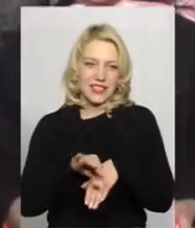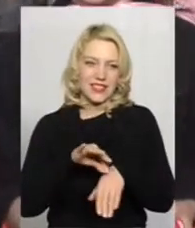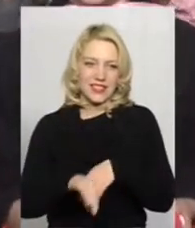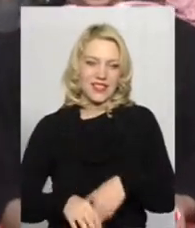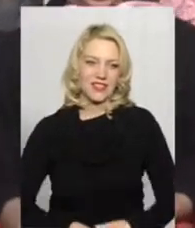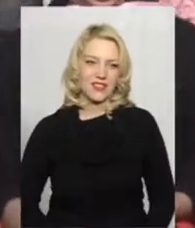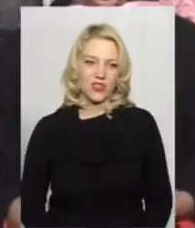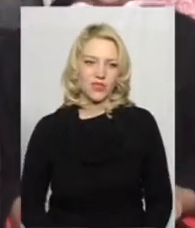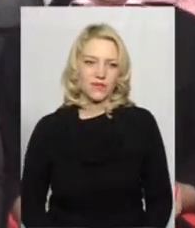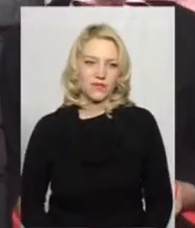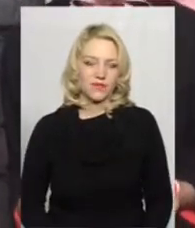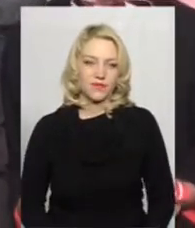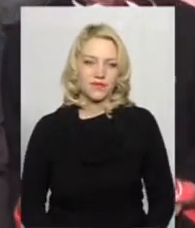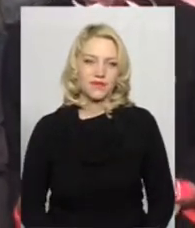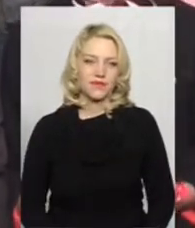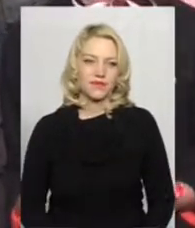насильство. Не можна бути. Так,